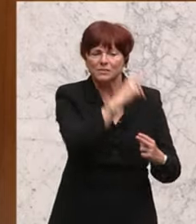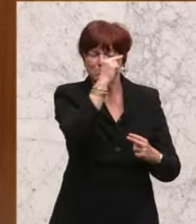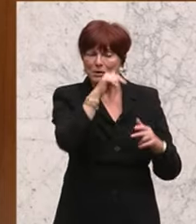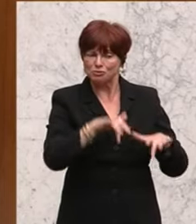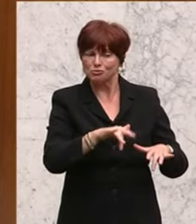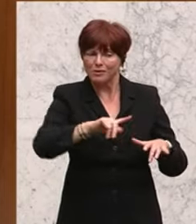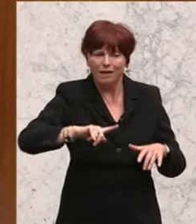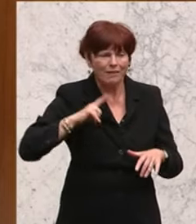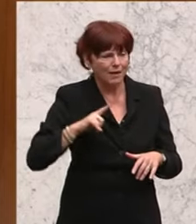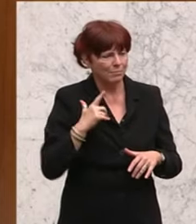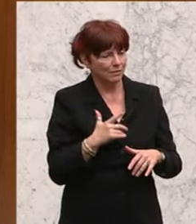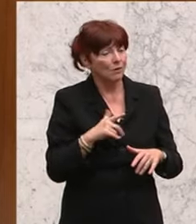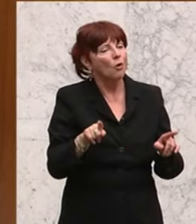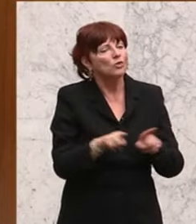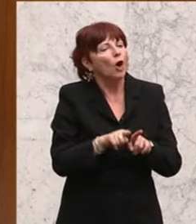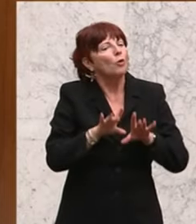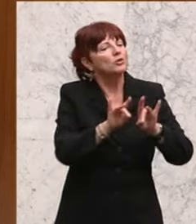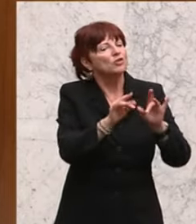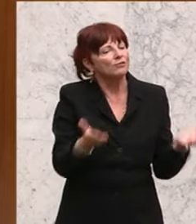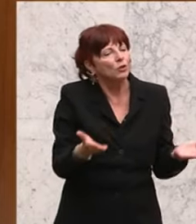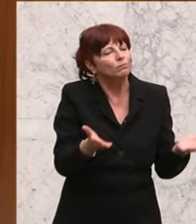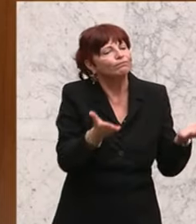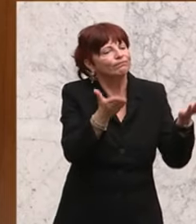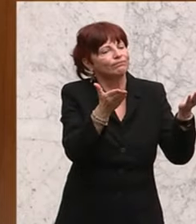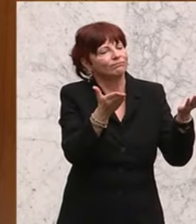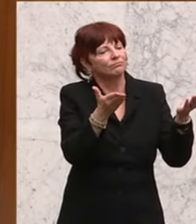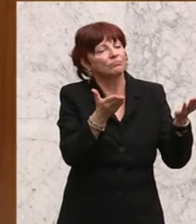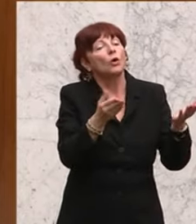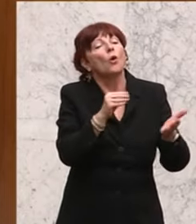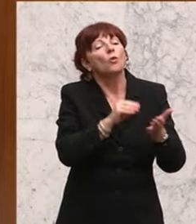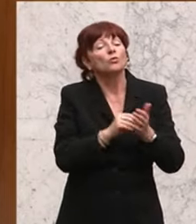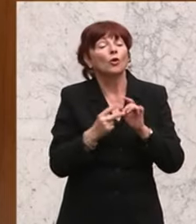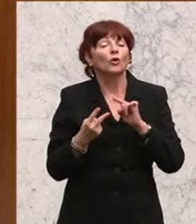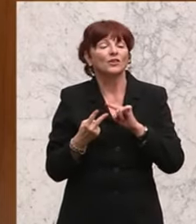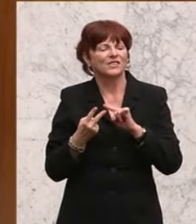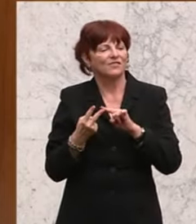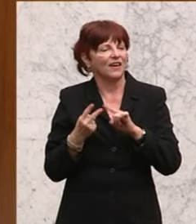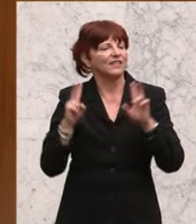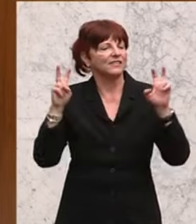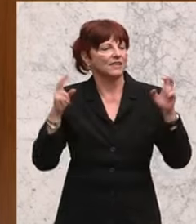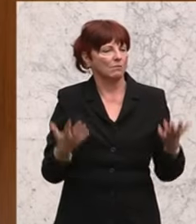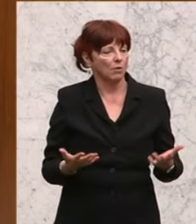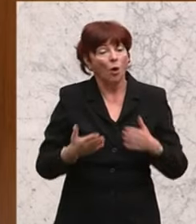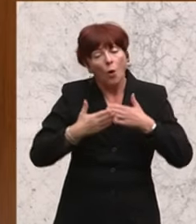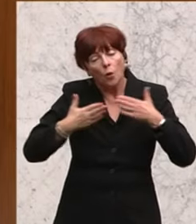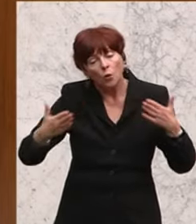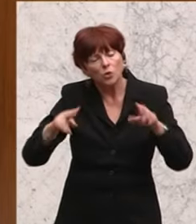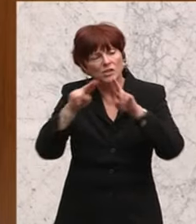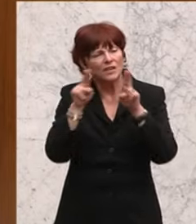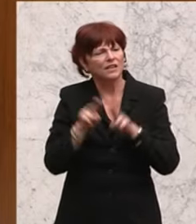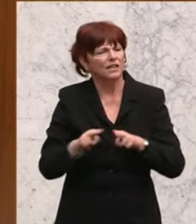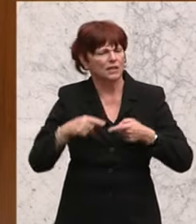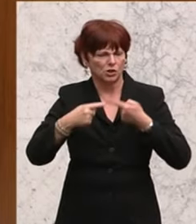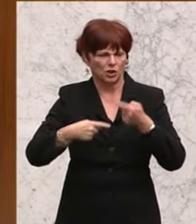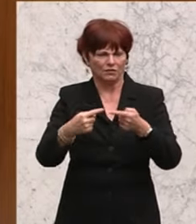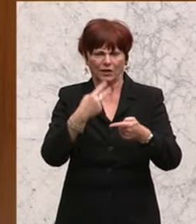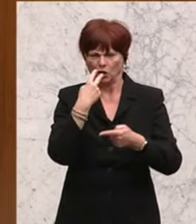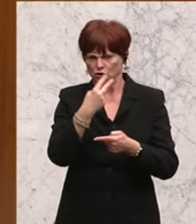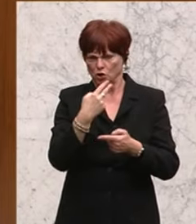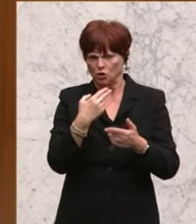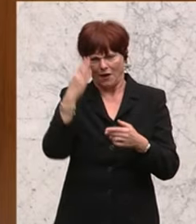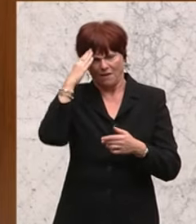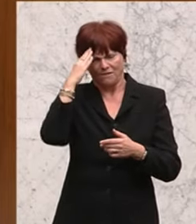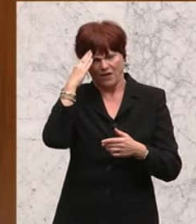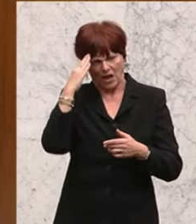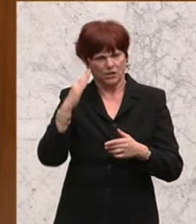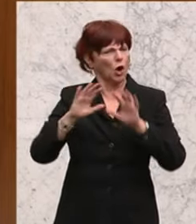der Steigerung der Beschäftigung, geht es mir noch um einen zweiten Punkt. Wenn man sich die großen internationalen Entwicklungen anschaut, und wir wissen, die treibenden Kräfte